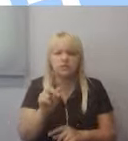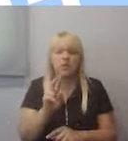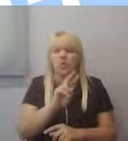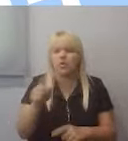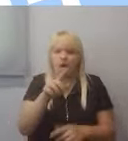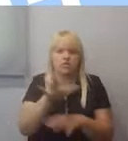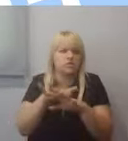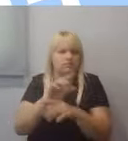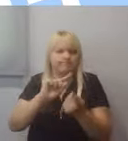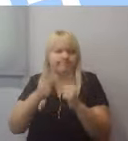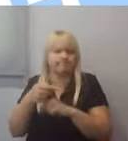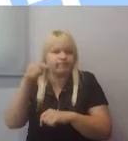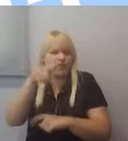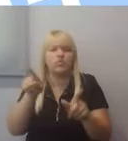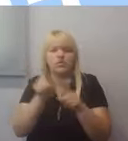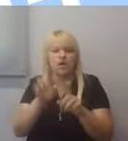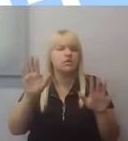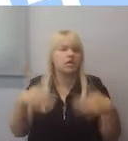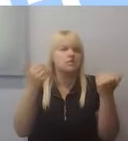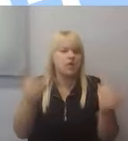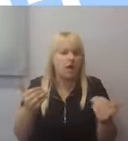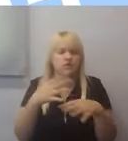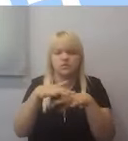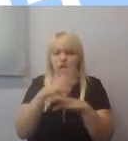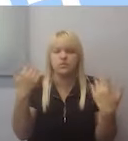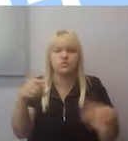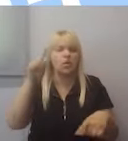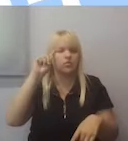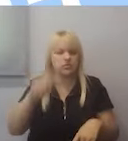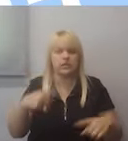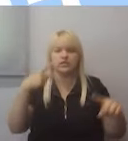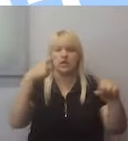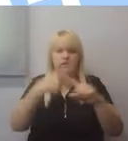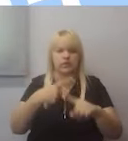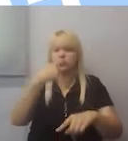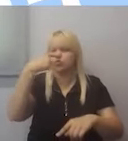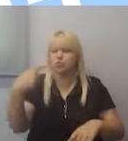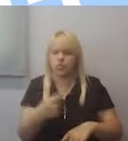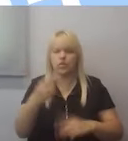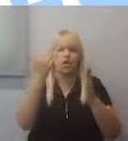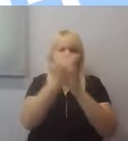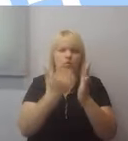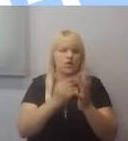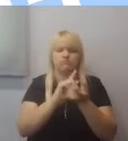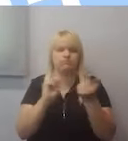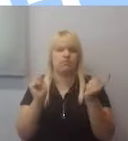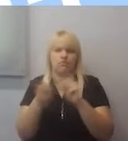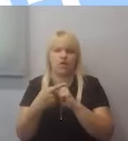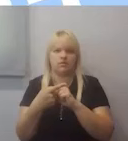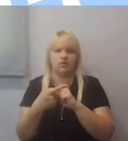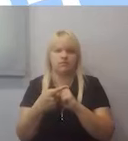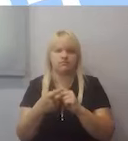lai sabiedrība jau šodien zina ka x stundā noteikt ir mainījušies un kā tie ir mainījušies